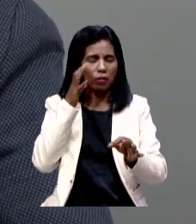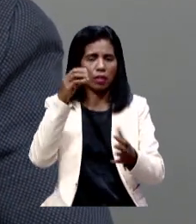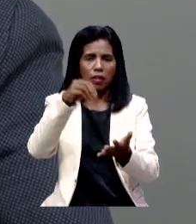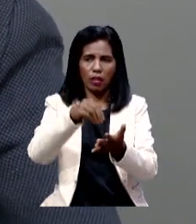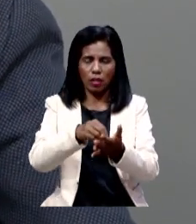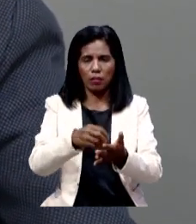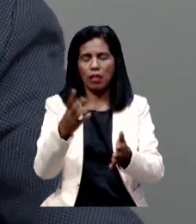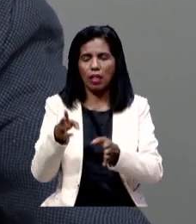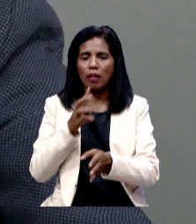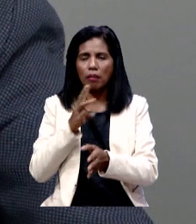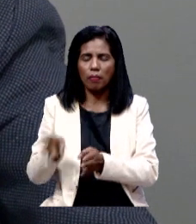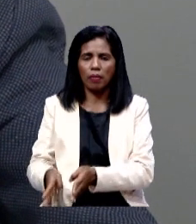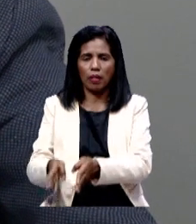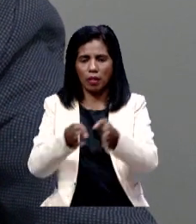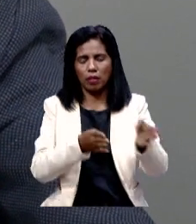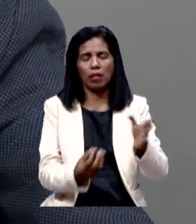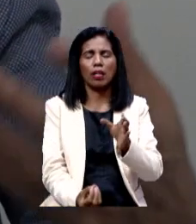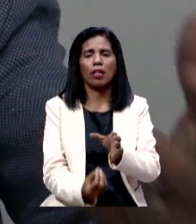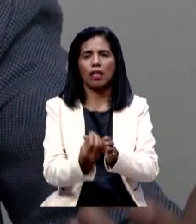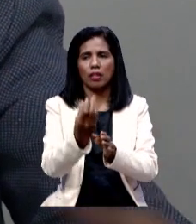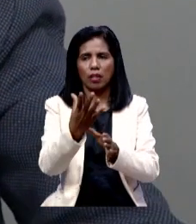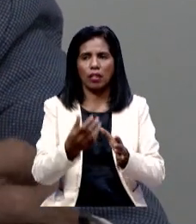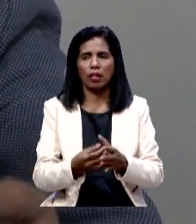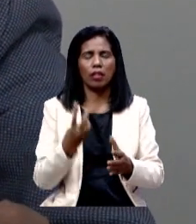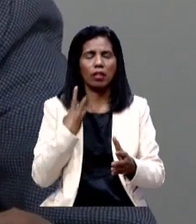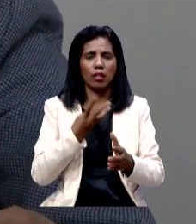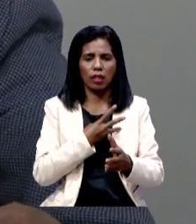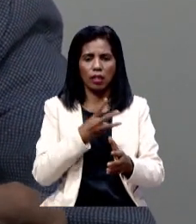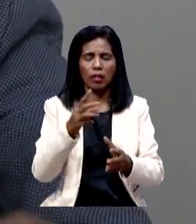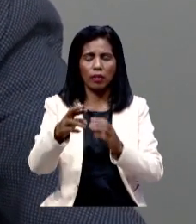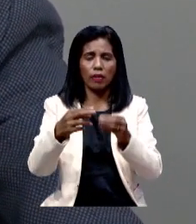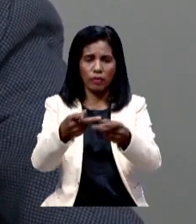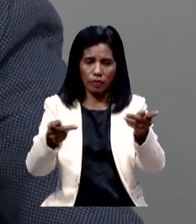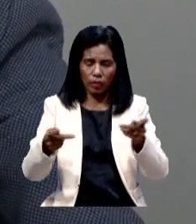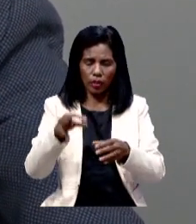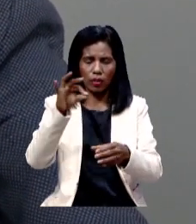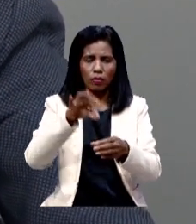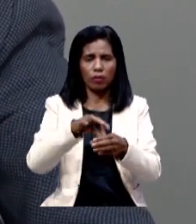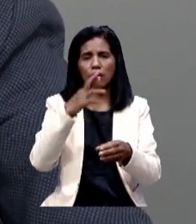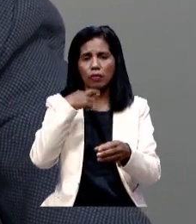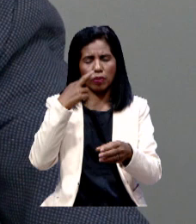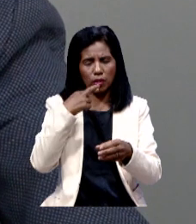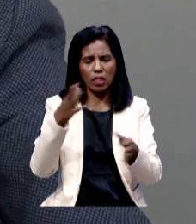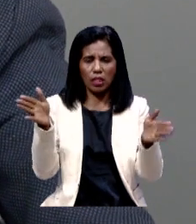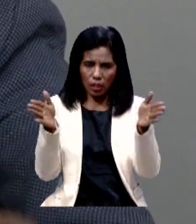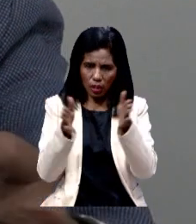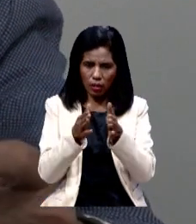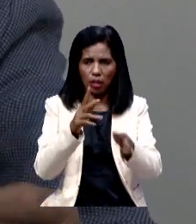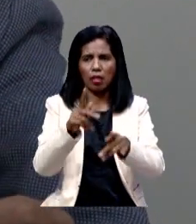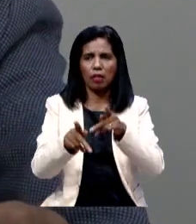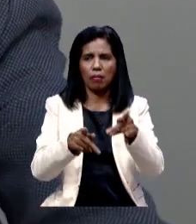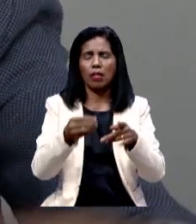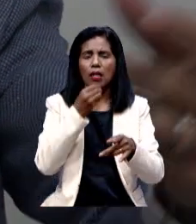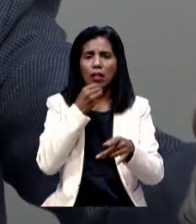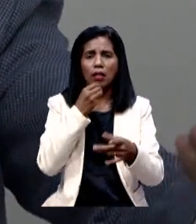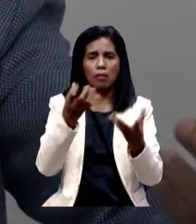bai irigasang, para tu hasadit produsang ya natar. Ita ni natar ne, ita ni area produktivo ni kik demais. Ita ni populasang ni konsumo ni bot